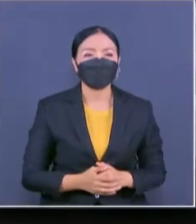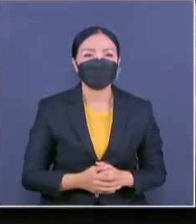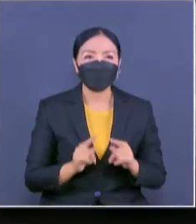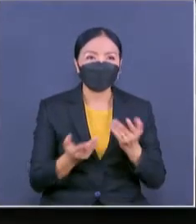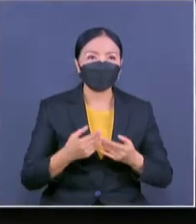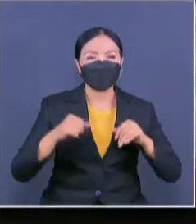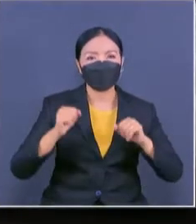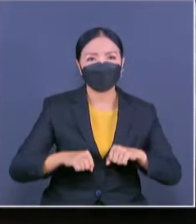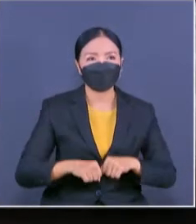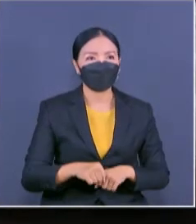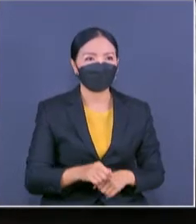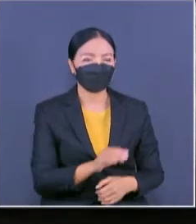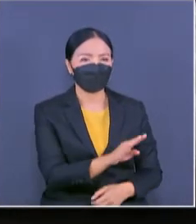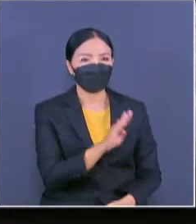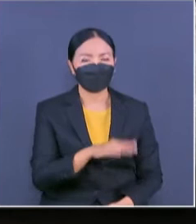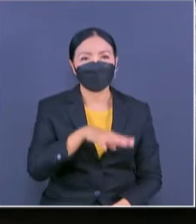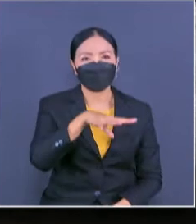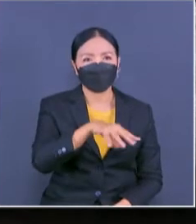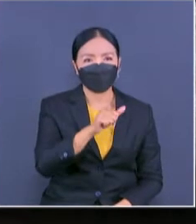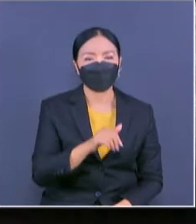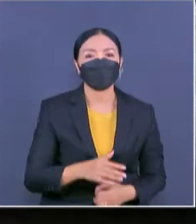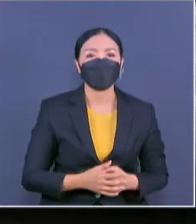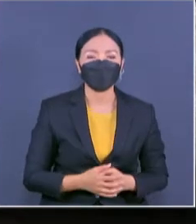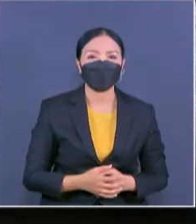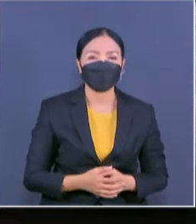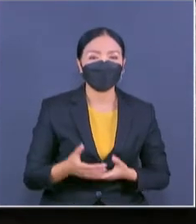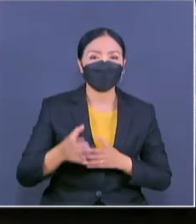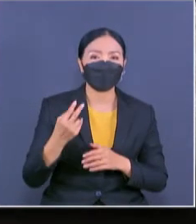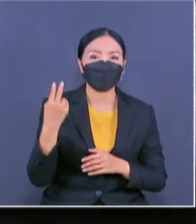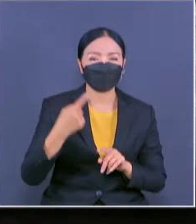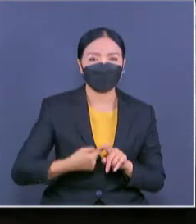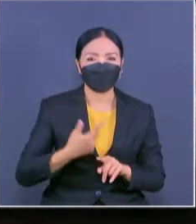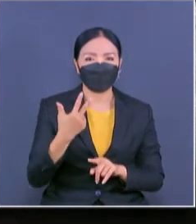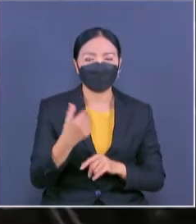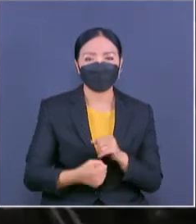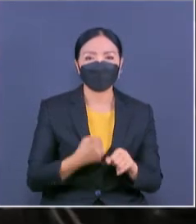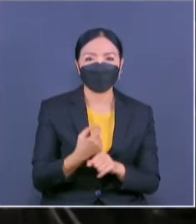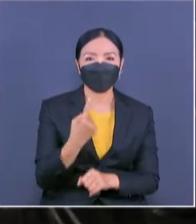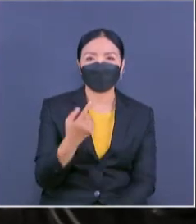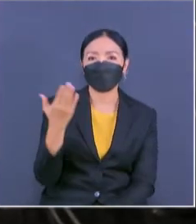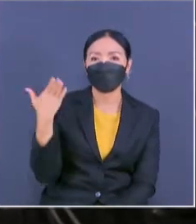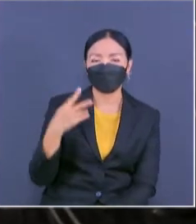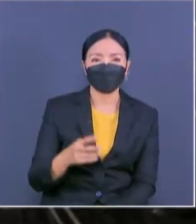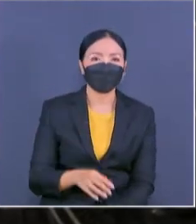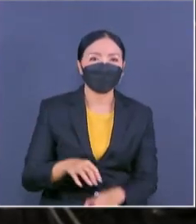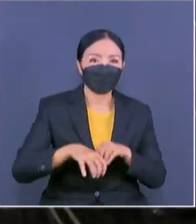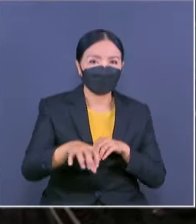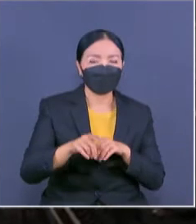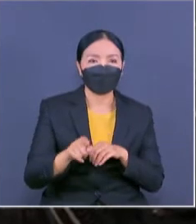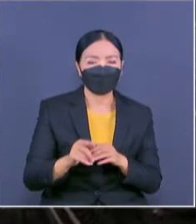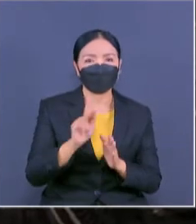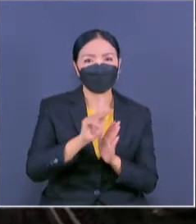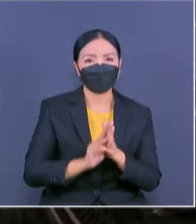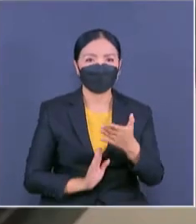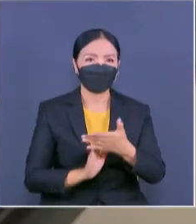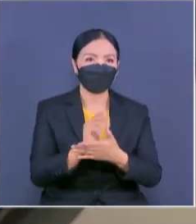กลงกับบริษัทเหมืองคริปโตเคอเรนซีขณะที่ย้อนไปเมื่อเดือนมีนาคมปีที่แล้วรัฐจอร์เจียก็ได้ผ่านกฎหม